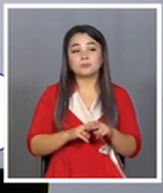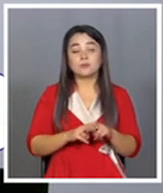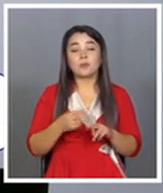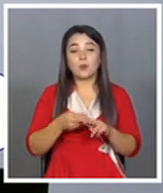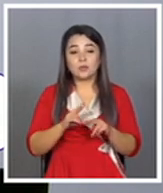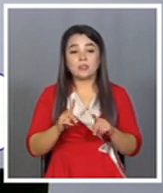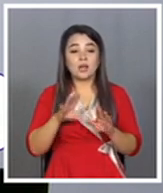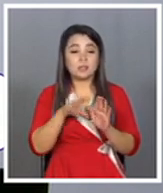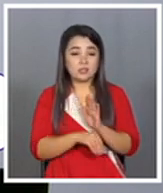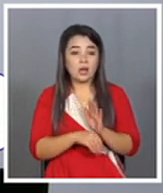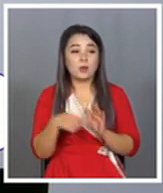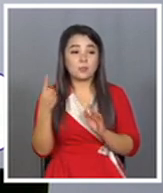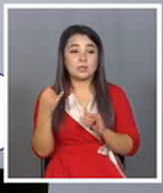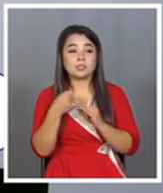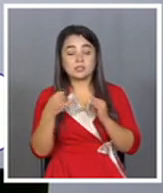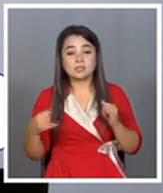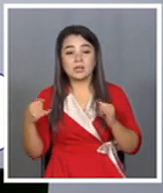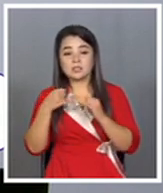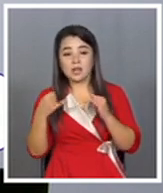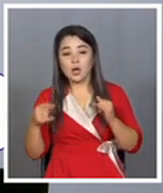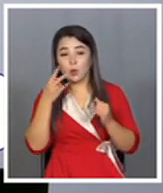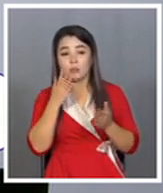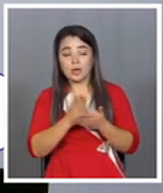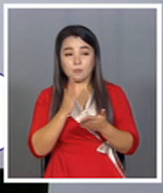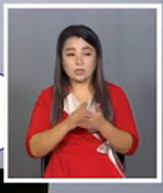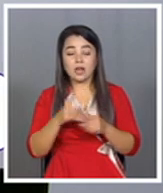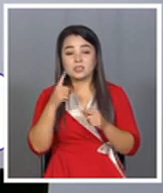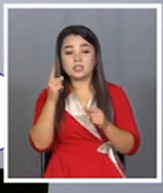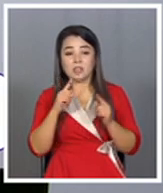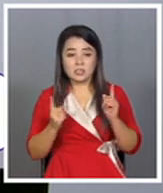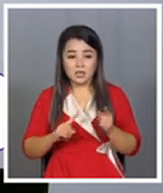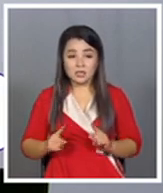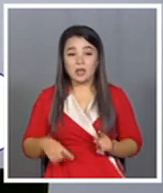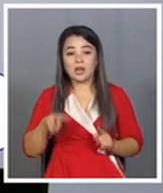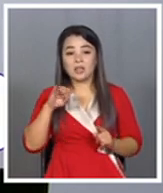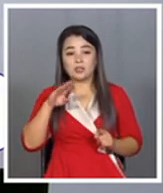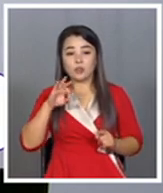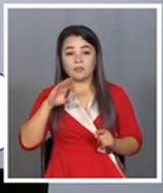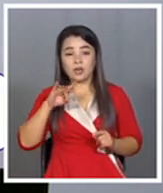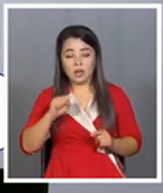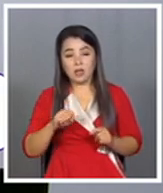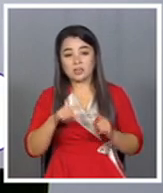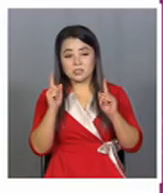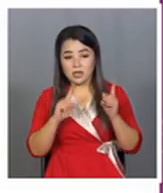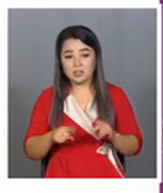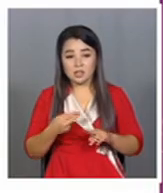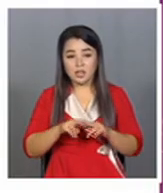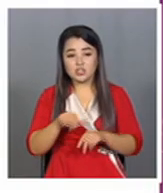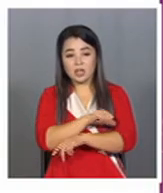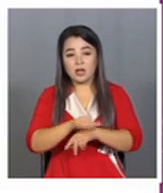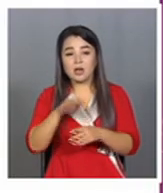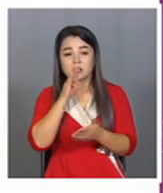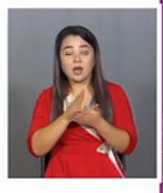қатар бір сызықтар түсіп тұр. Бұл сызықтарды литосфералық тақталардың шекарасы деп айтамыз.